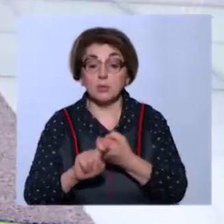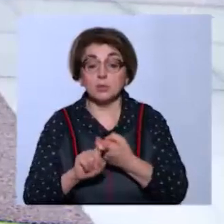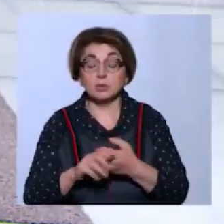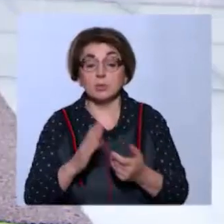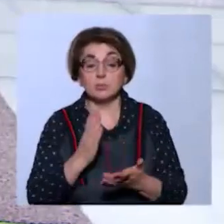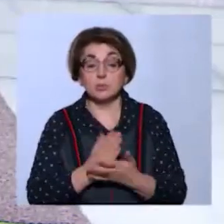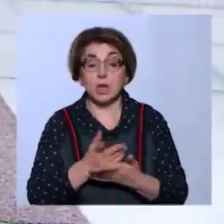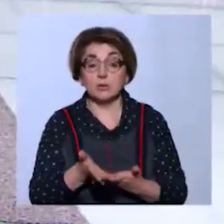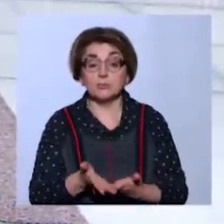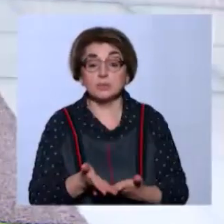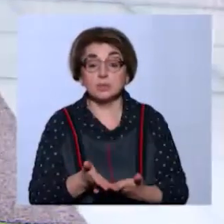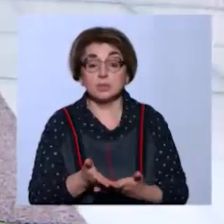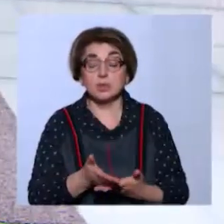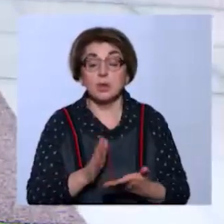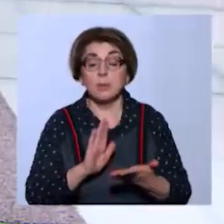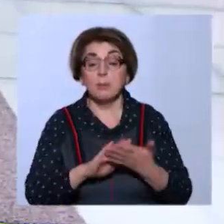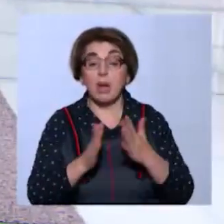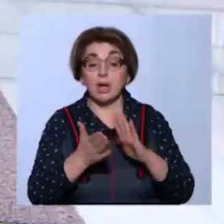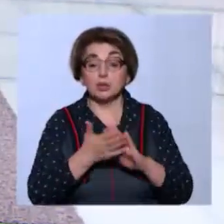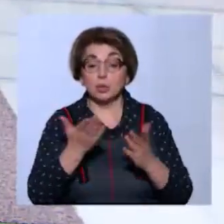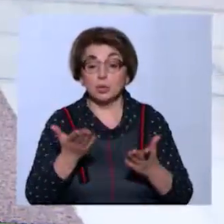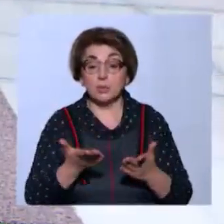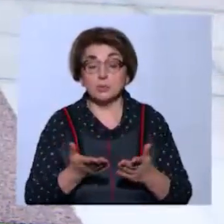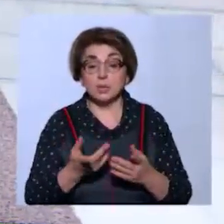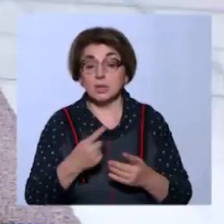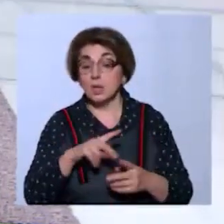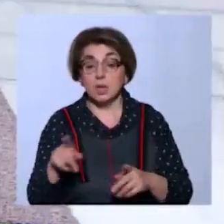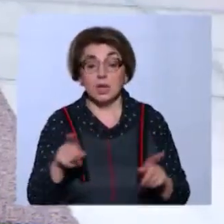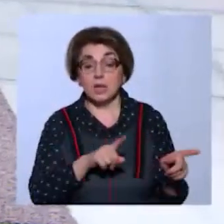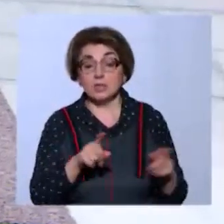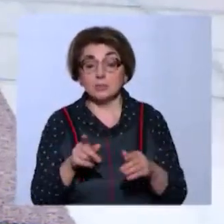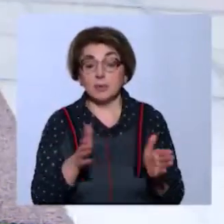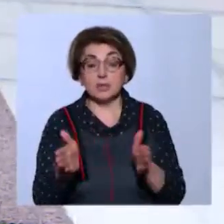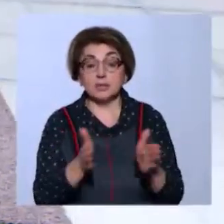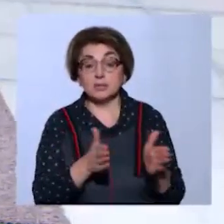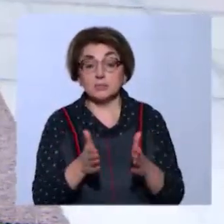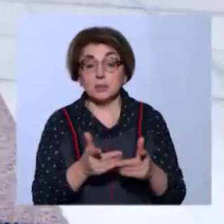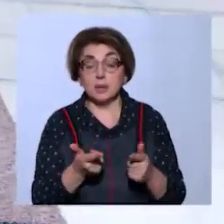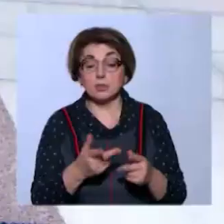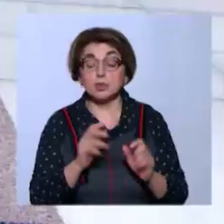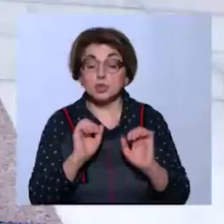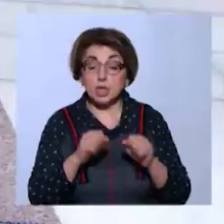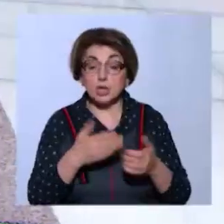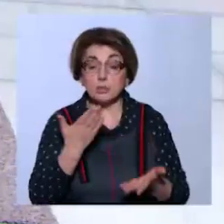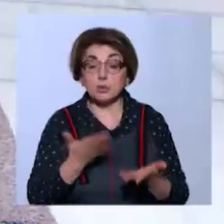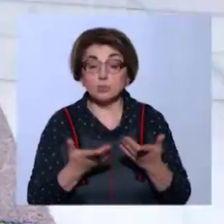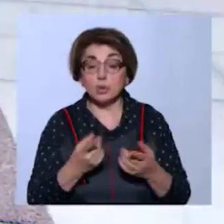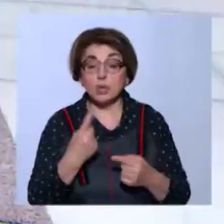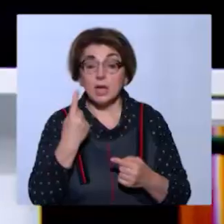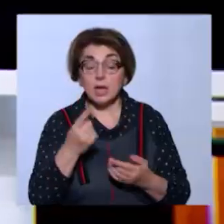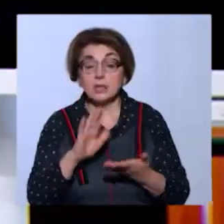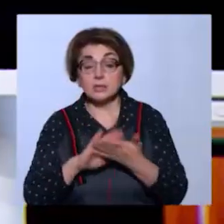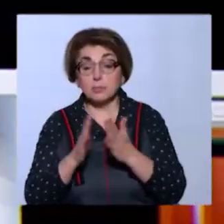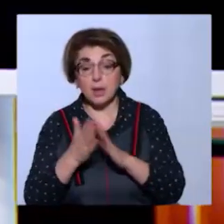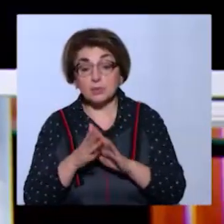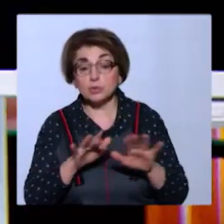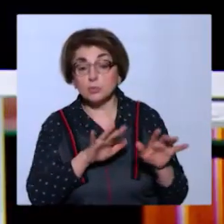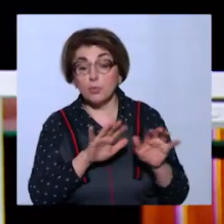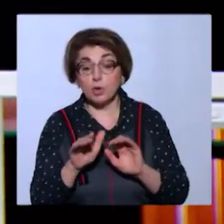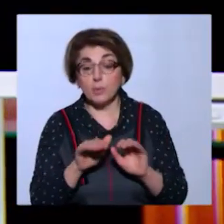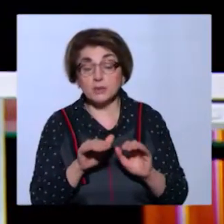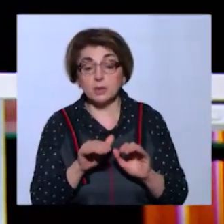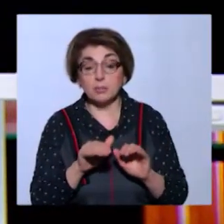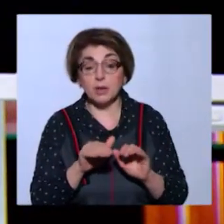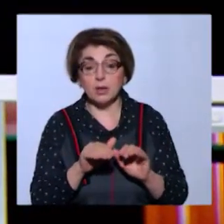დამოკიდებულებები აქვს ფაქტორებს ერთმანეთის მიმართ და შეიძლება თუ არა ერთი ფაქტორის მოქმედება